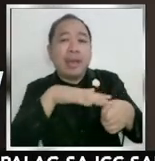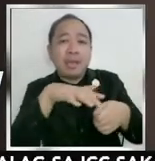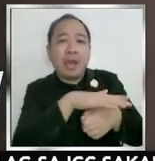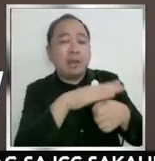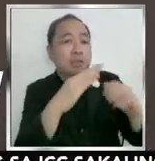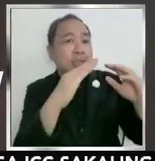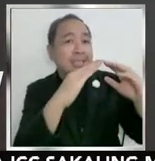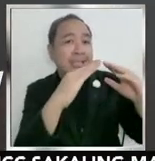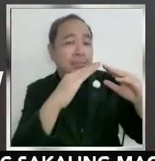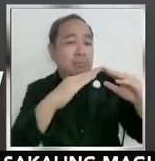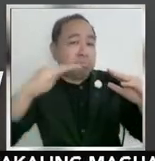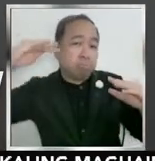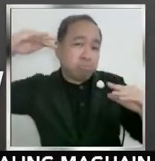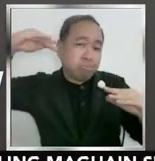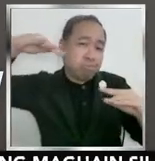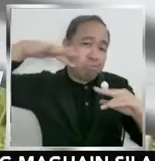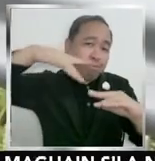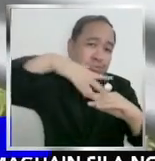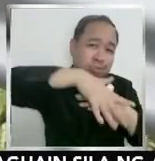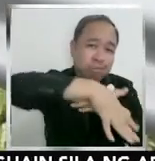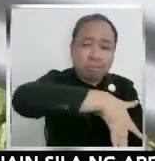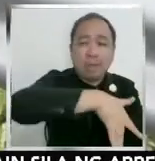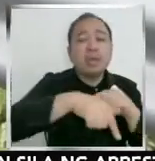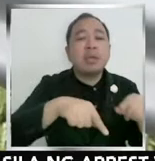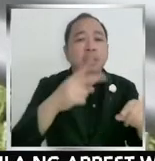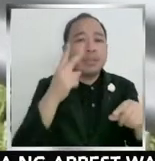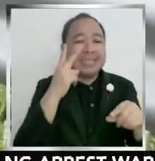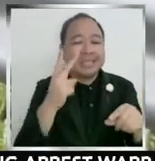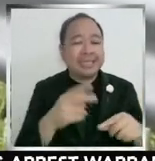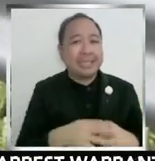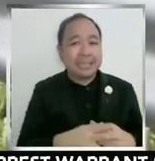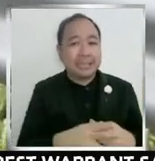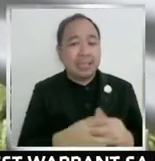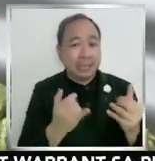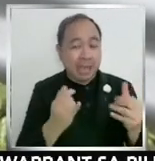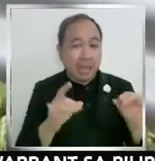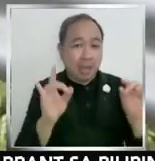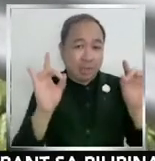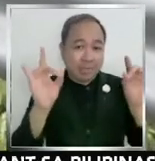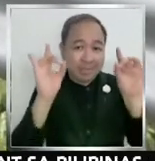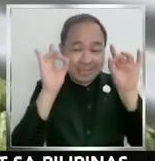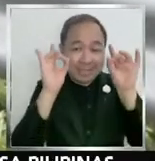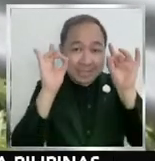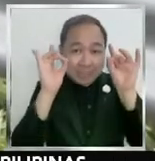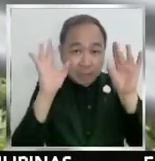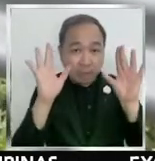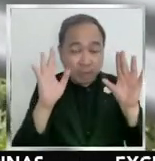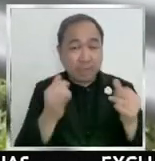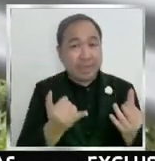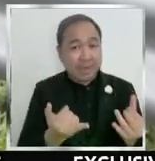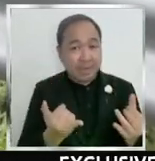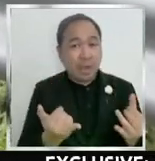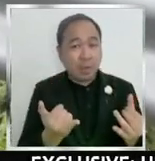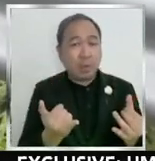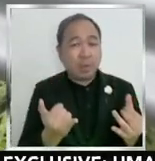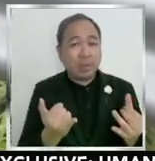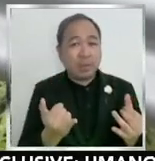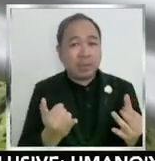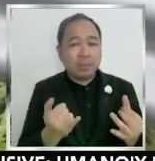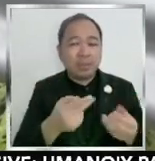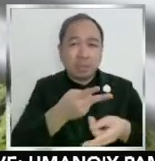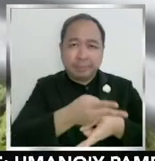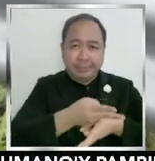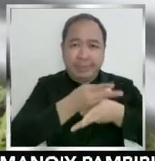bahaging ito ng Cebu Trans-Central Highway. Medyo delikado na gyud, dili lang medyo delikado gyud kayo. So, yeah, na